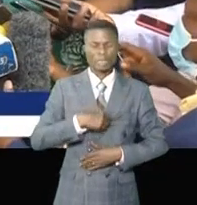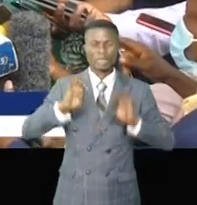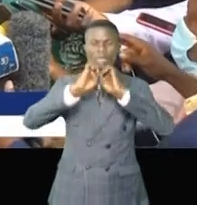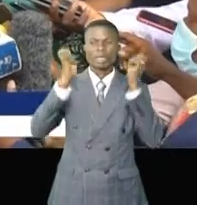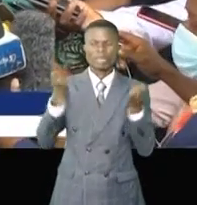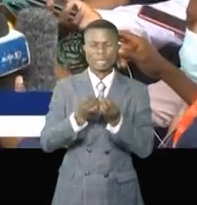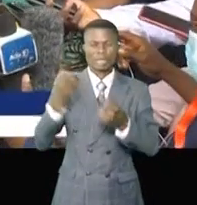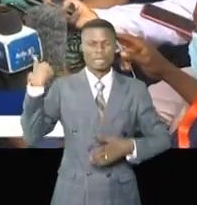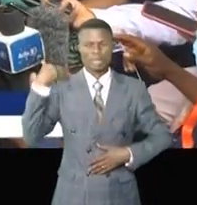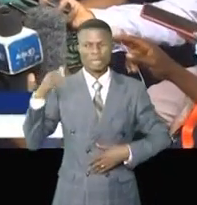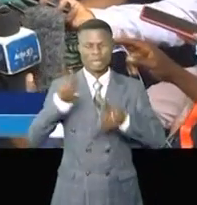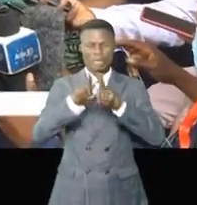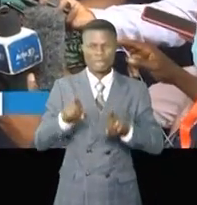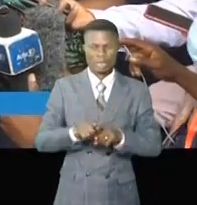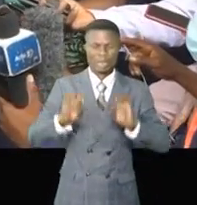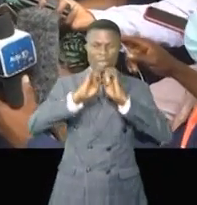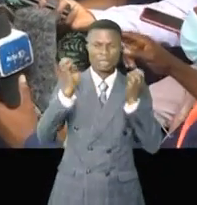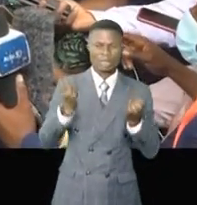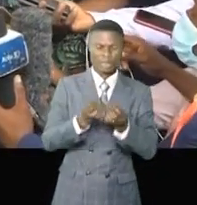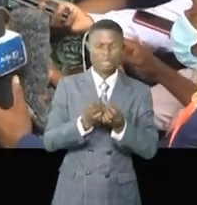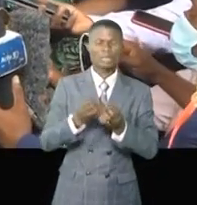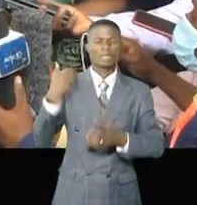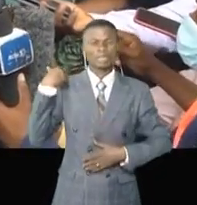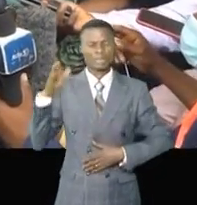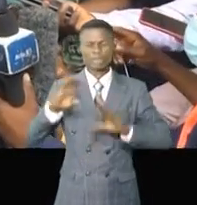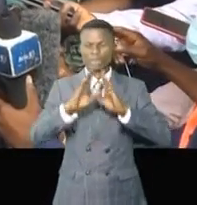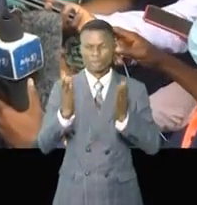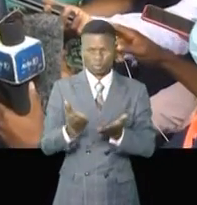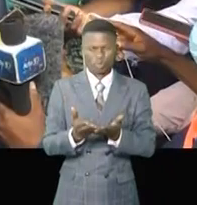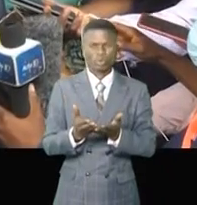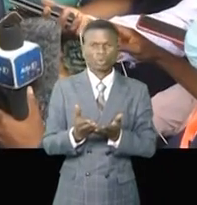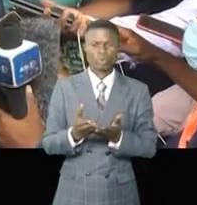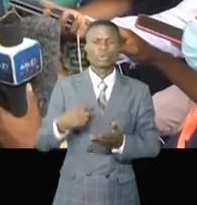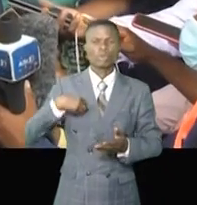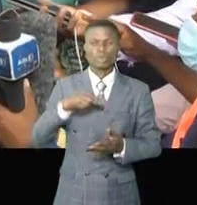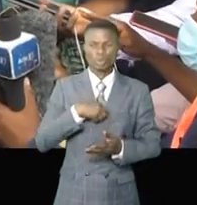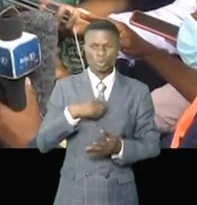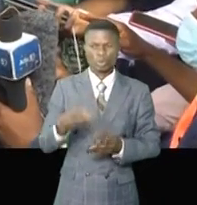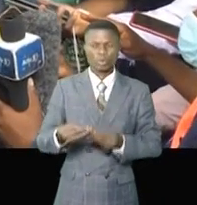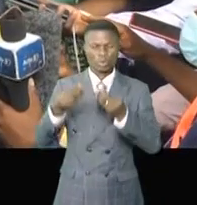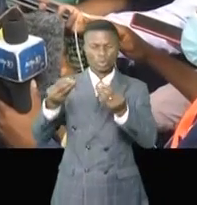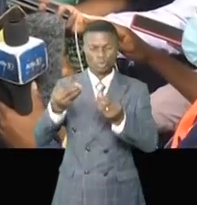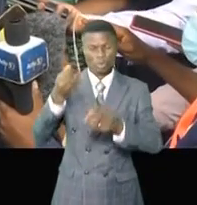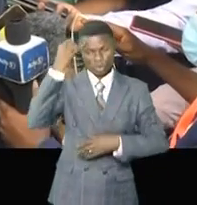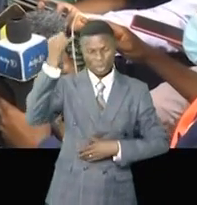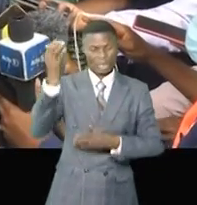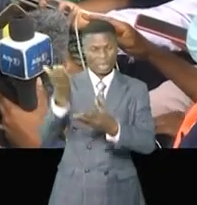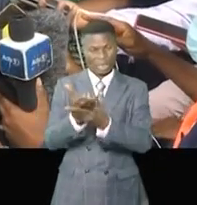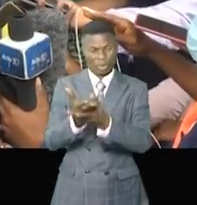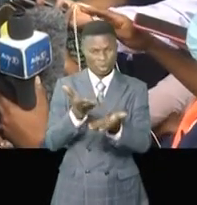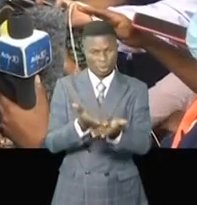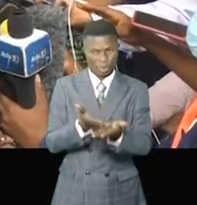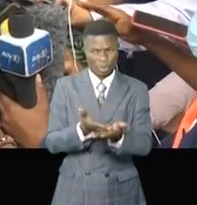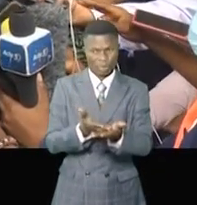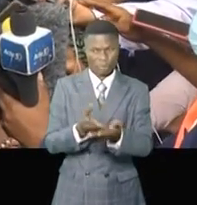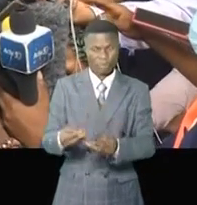entreprises publiques et établissements publics. Et nous laissons la primeur de ces mémos